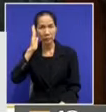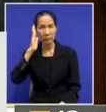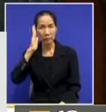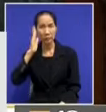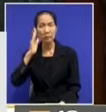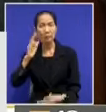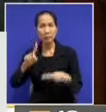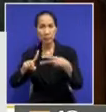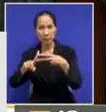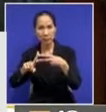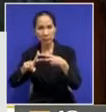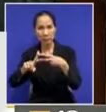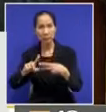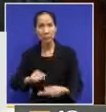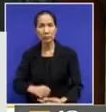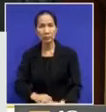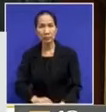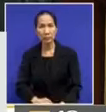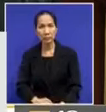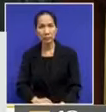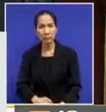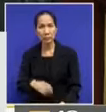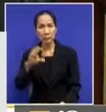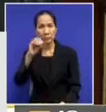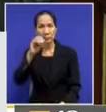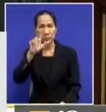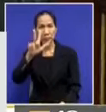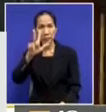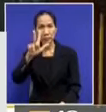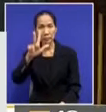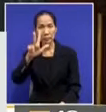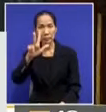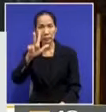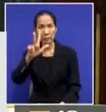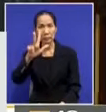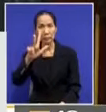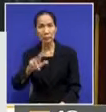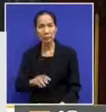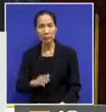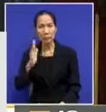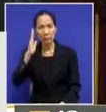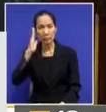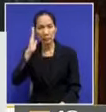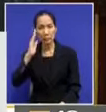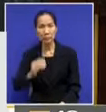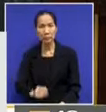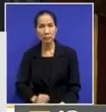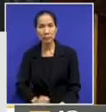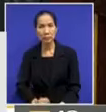ายธนาธรจึงรุ่งเรืองกิจครับ 53นายเขตรัตเหล่าธรรมทัต